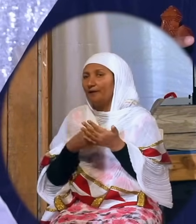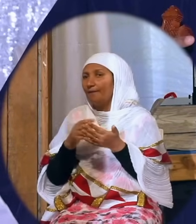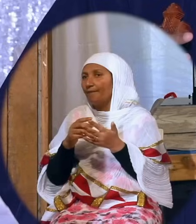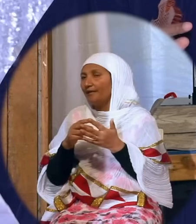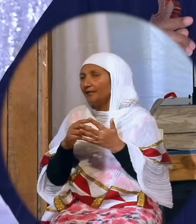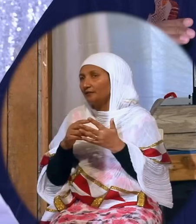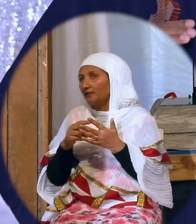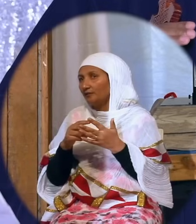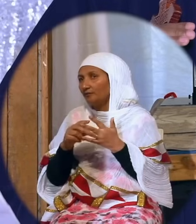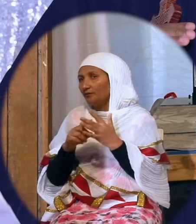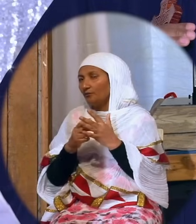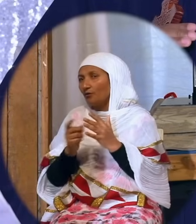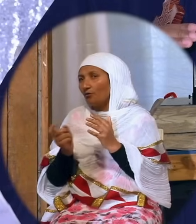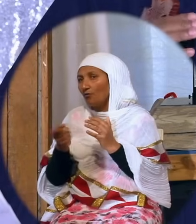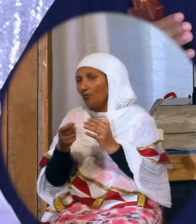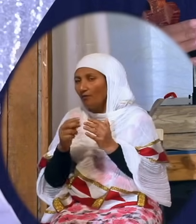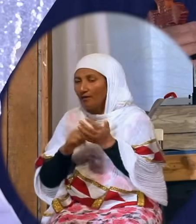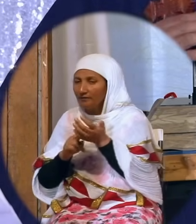ስለዚህ